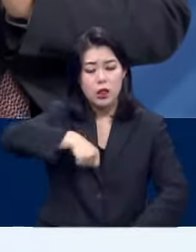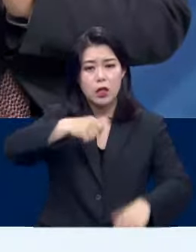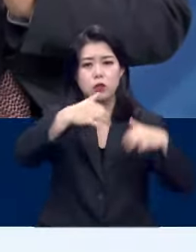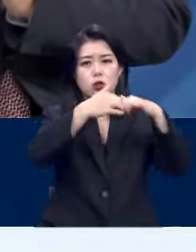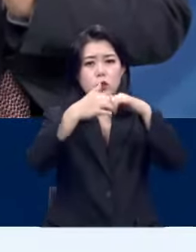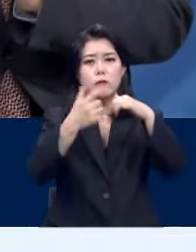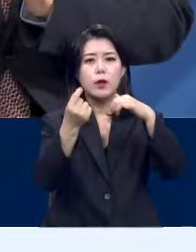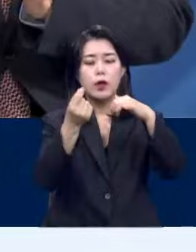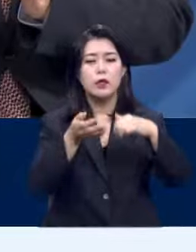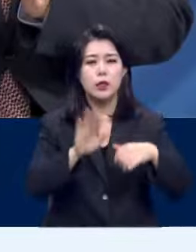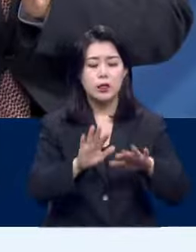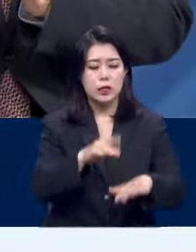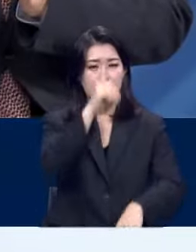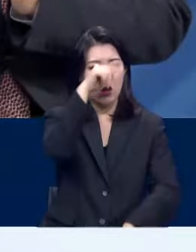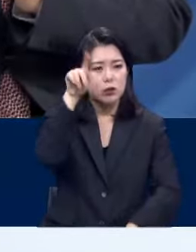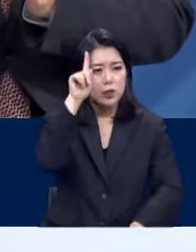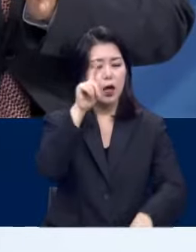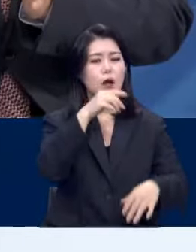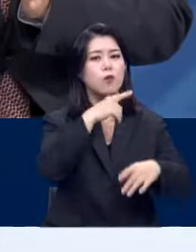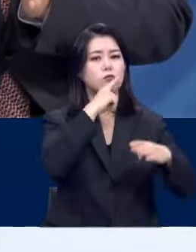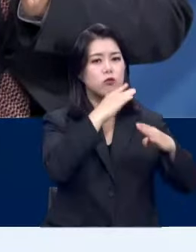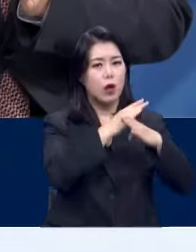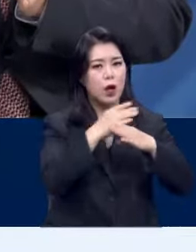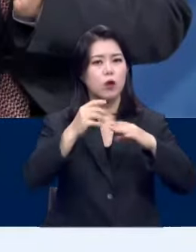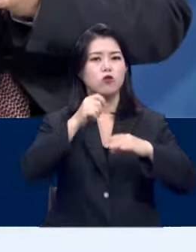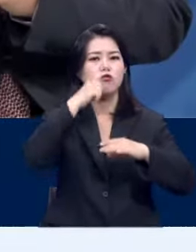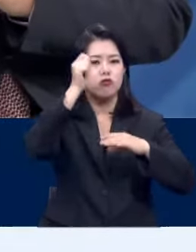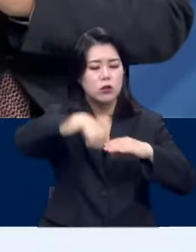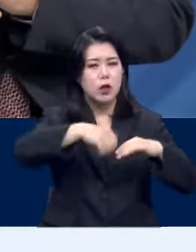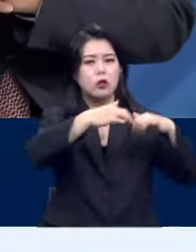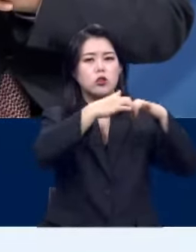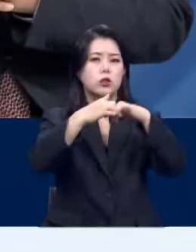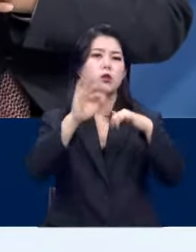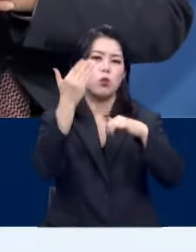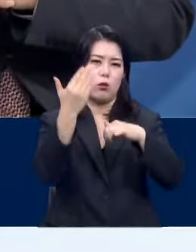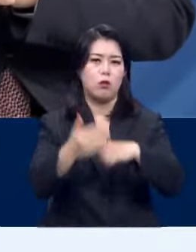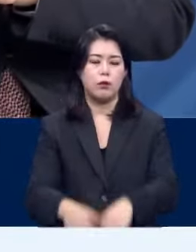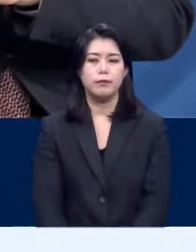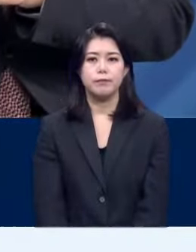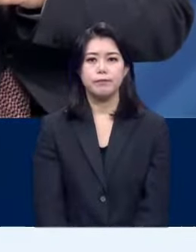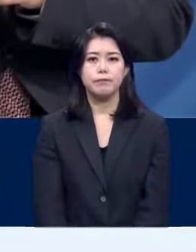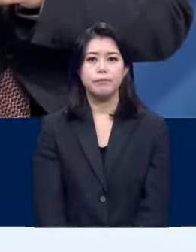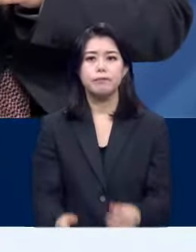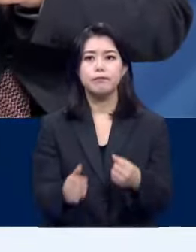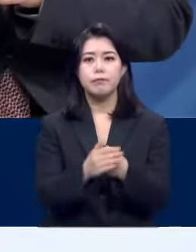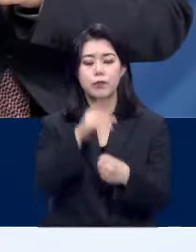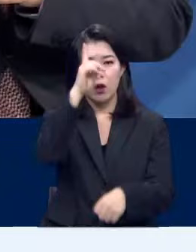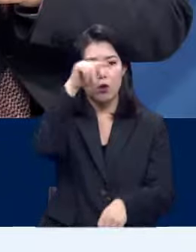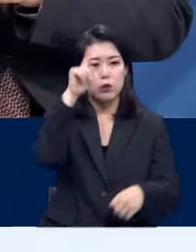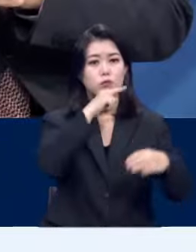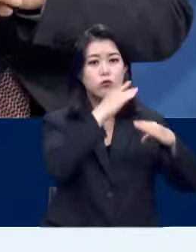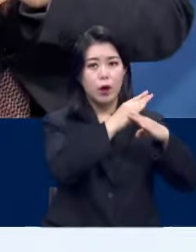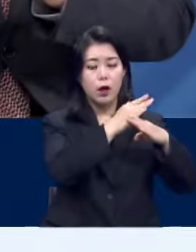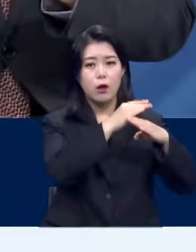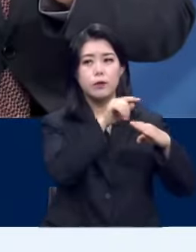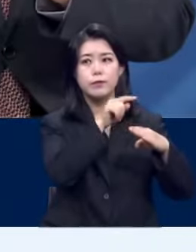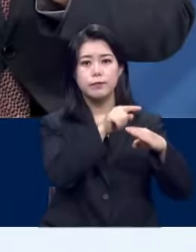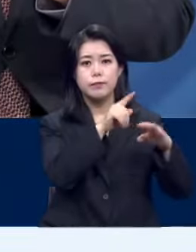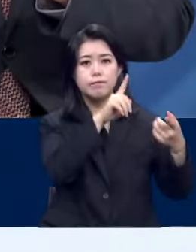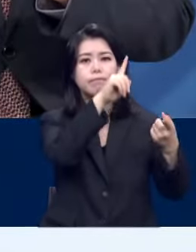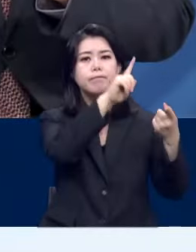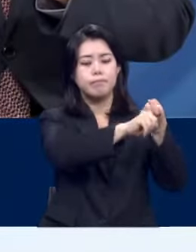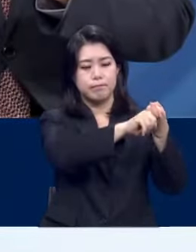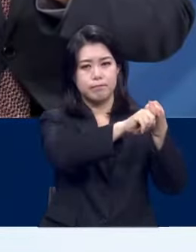이제 러시아와 북한 우크라이나 의 이제 국제전으로 이제 바뀌게 되는 양상이 되는 것이죠 그렇게 되면 러시아와 북한은 이제